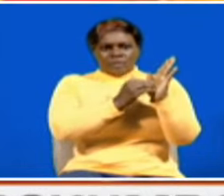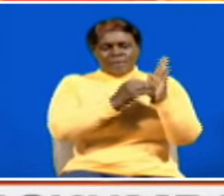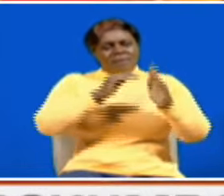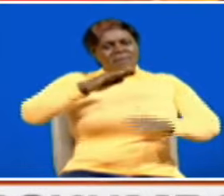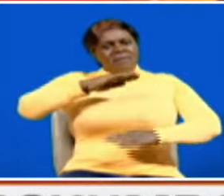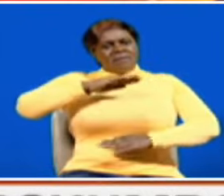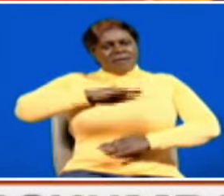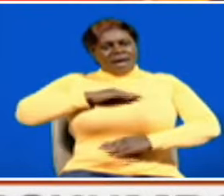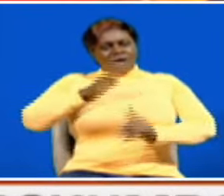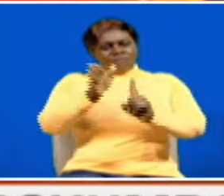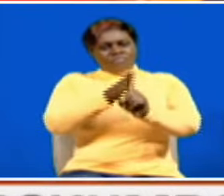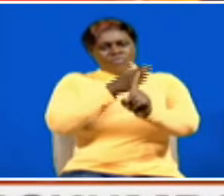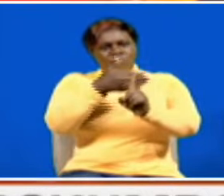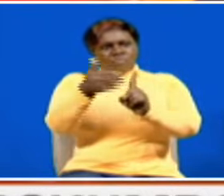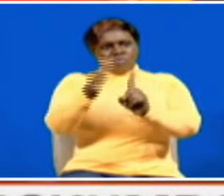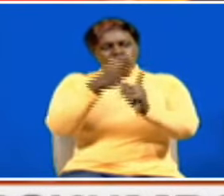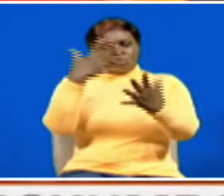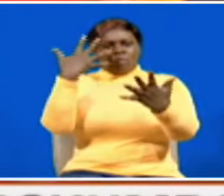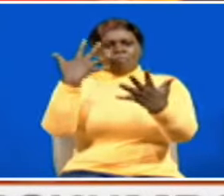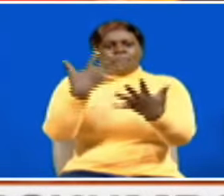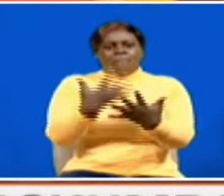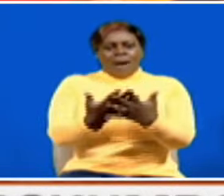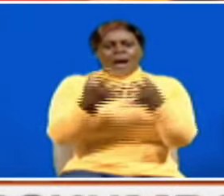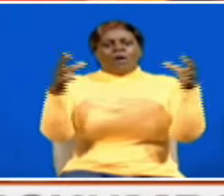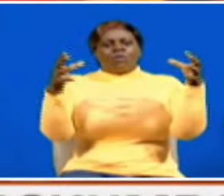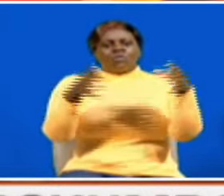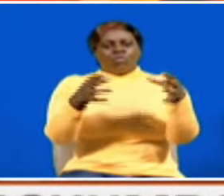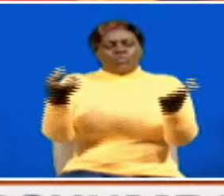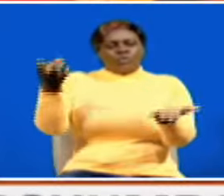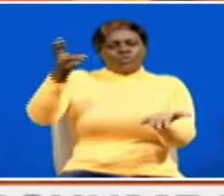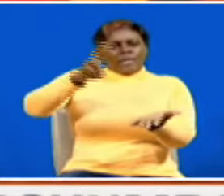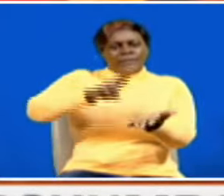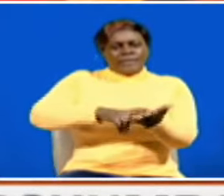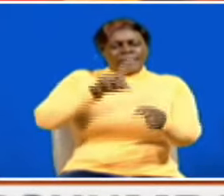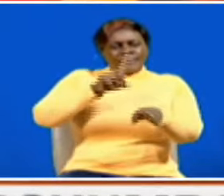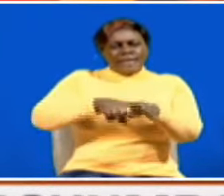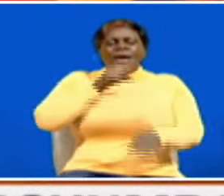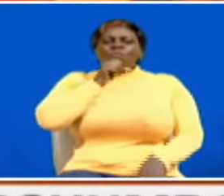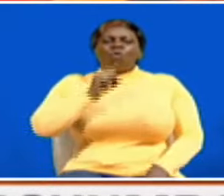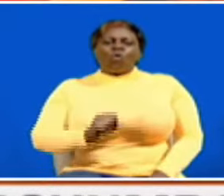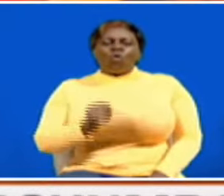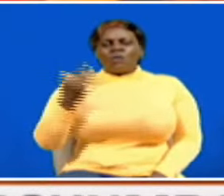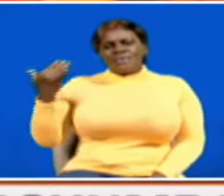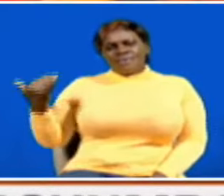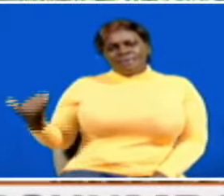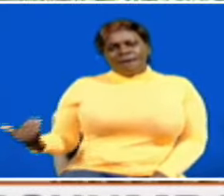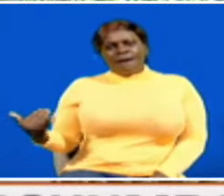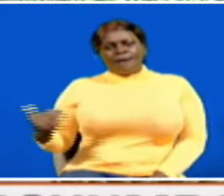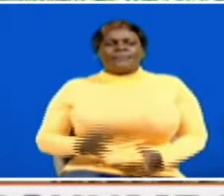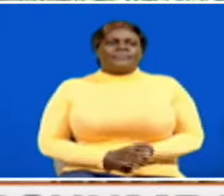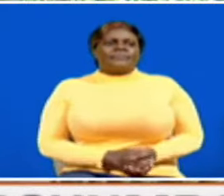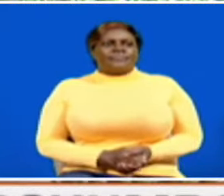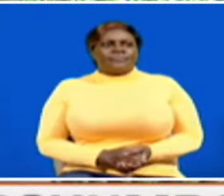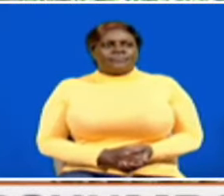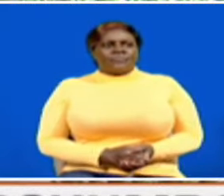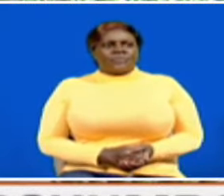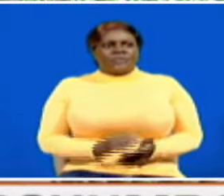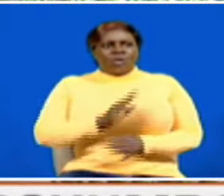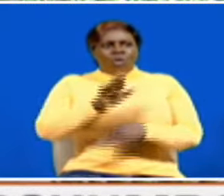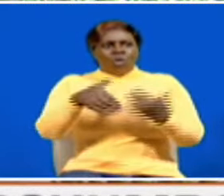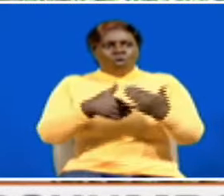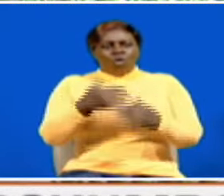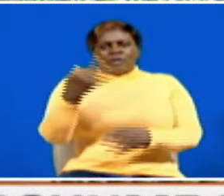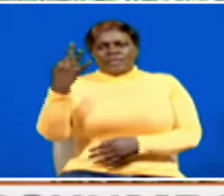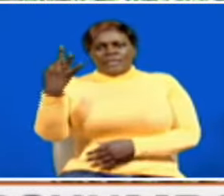tosha kuwashawishi wana magereza Kenya Prisons kumsajili akiwa na umri mdogo. Tulipiga timu zote